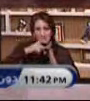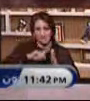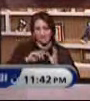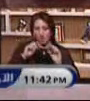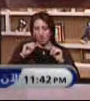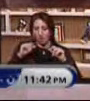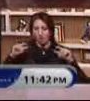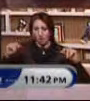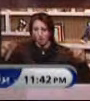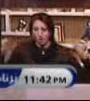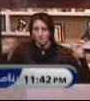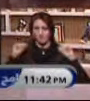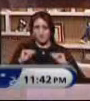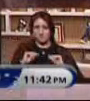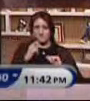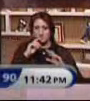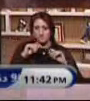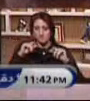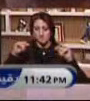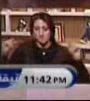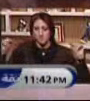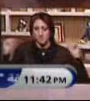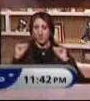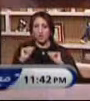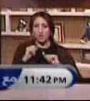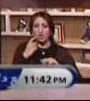الرمل السيليكا، تمام.